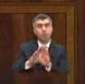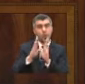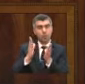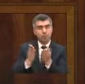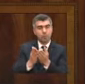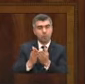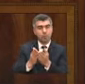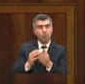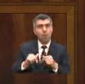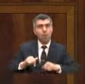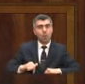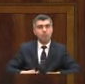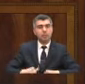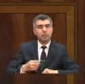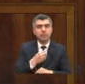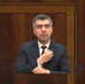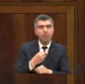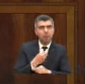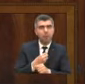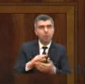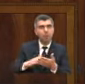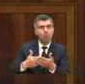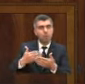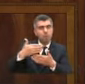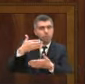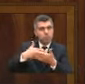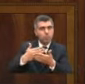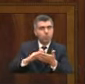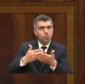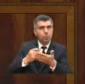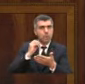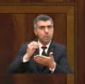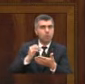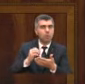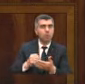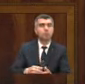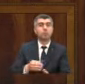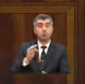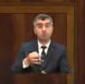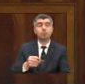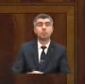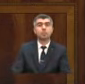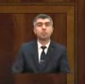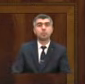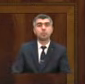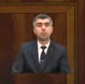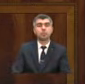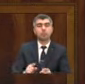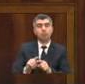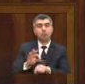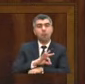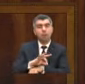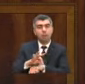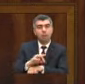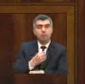السيد الوزير في اعاده النظر ديال المنظومه الصحيه واعطى الخطوط العريضه فعلا، ولكن بالنسبه للموارد البشريه سيد